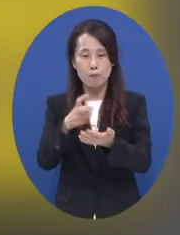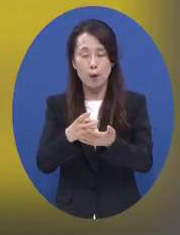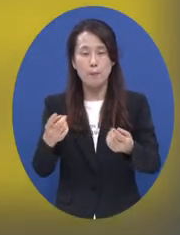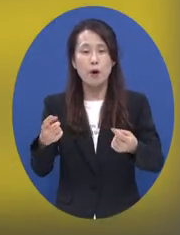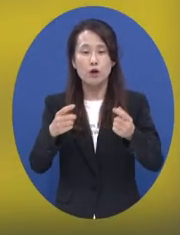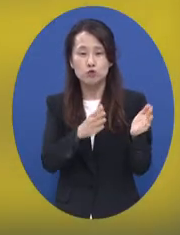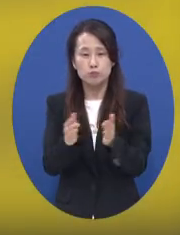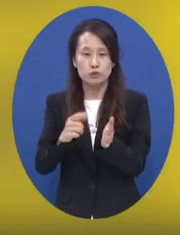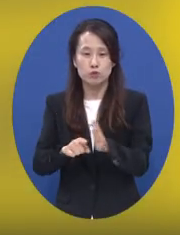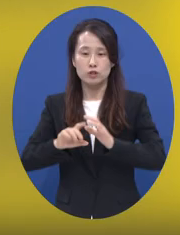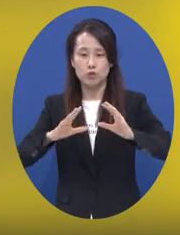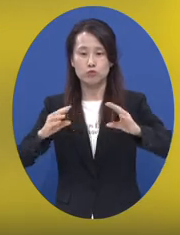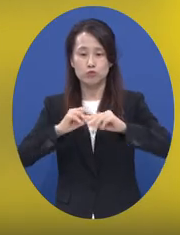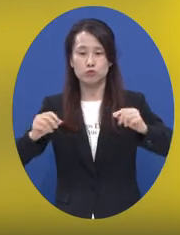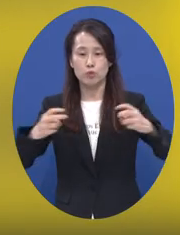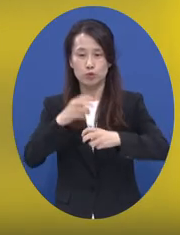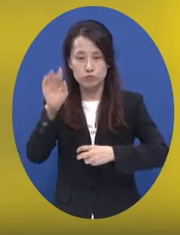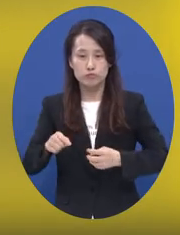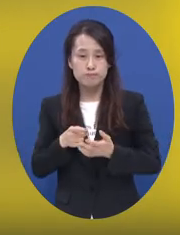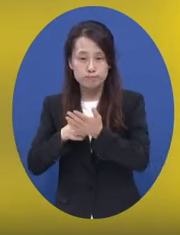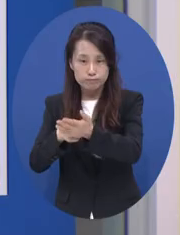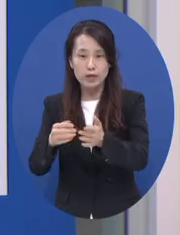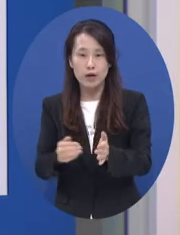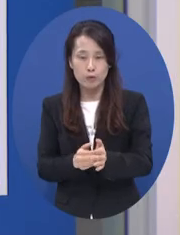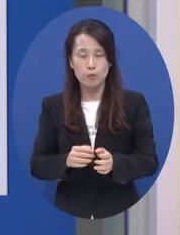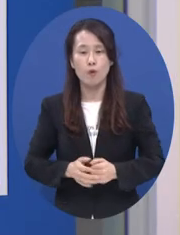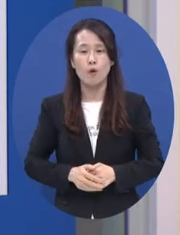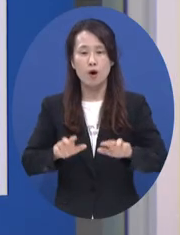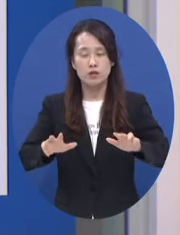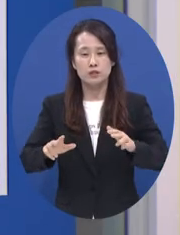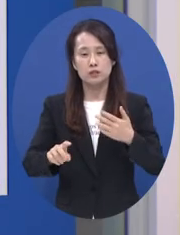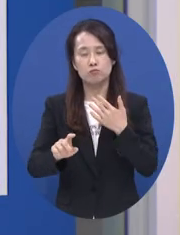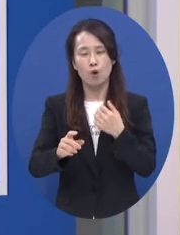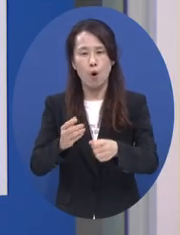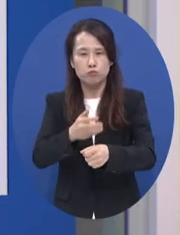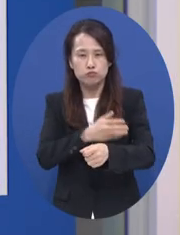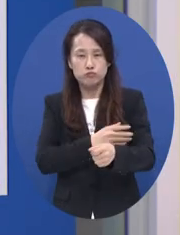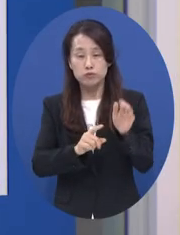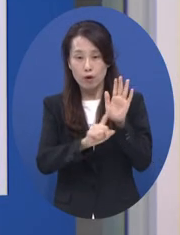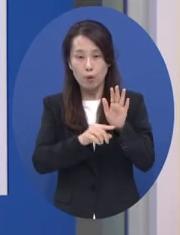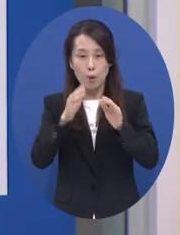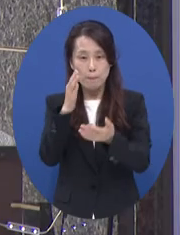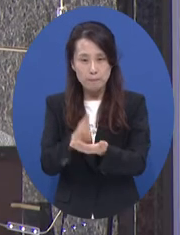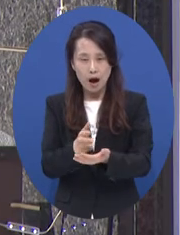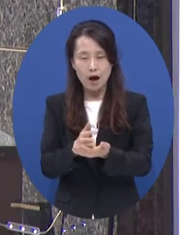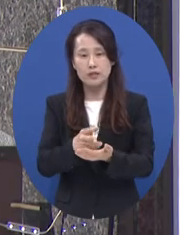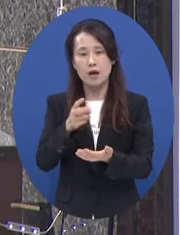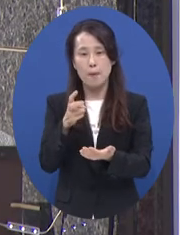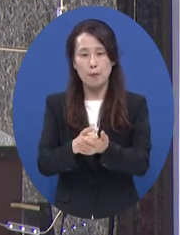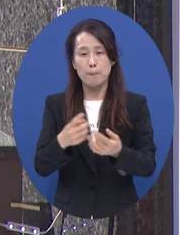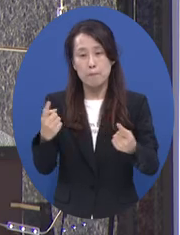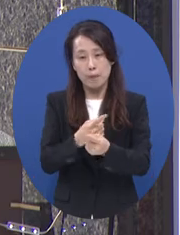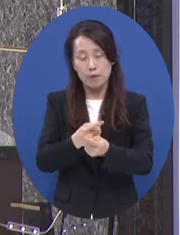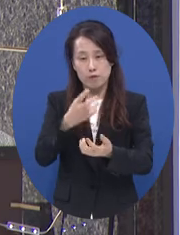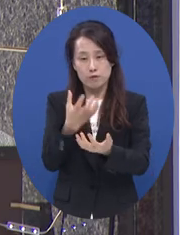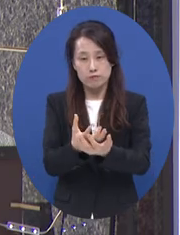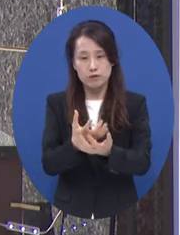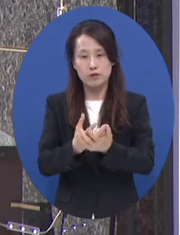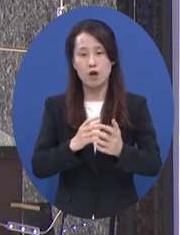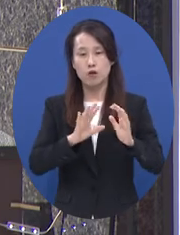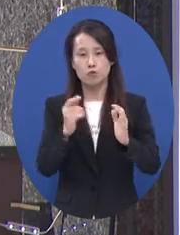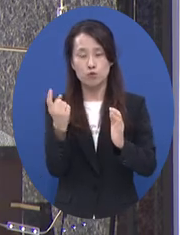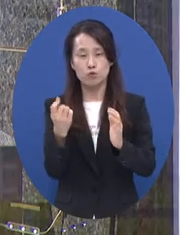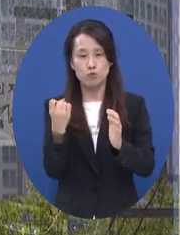국토교통부에 건의했고 현재 중개 대상물에 부단한 택시나 광고를 금지하는 공인중개사법 개정안이 국회에서